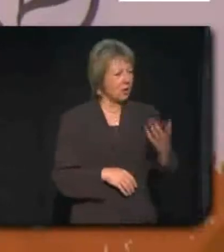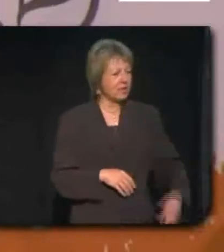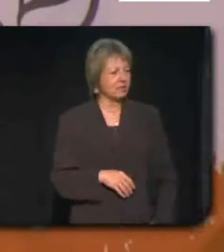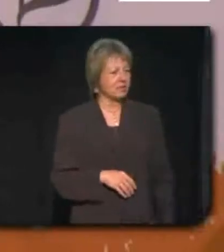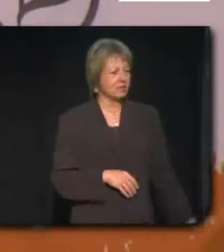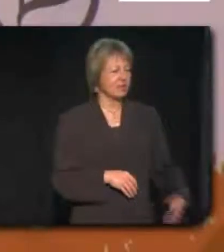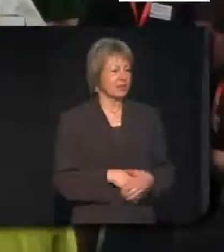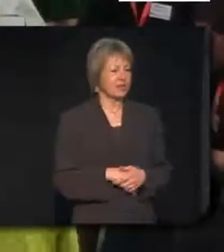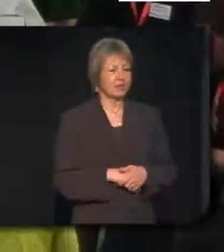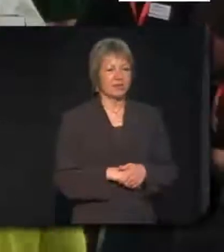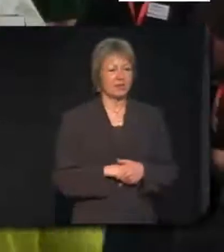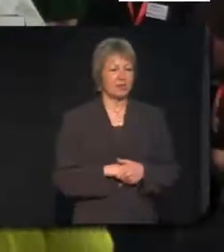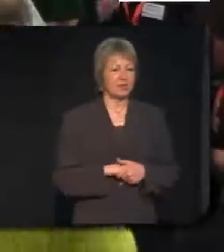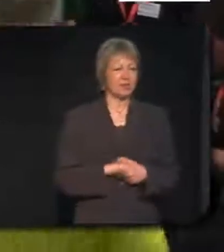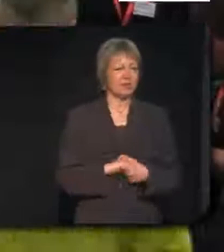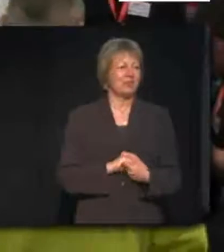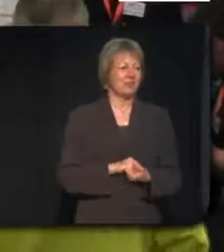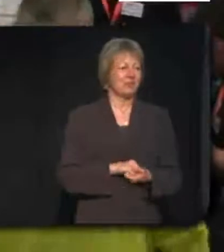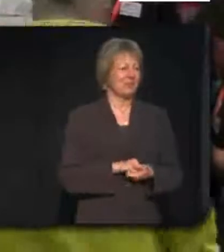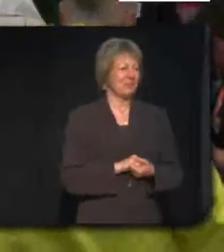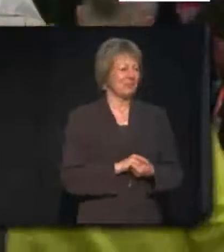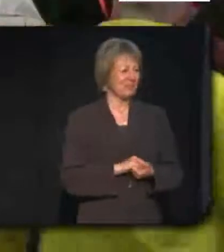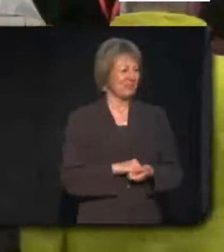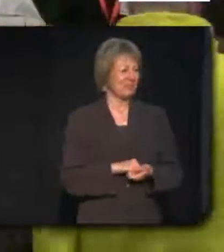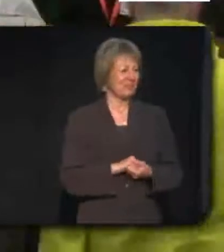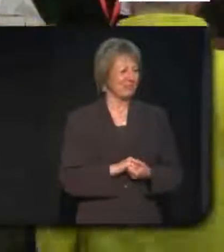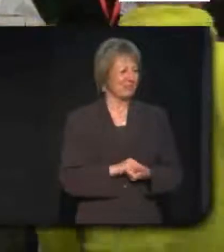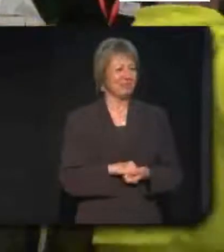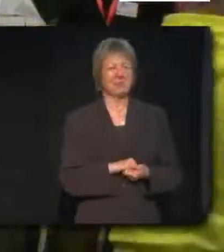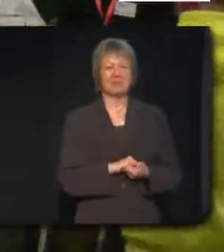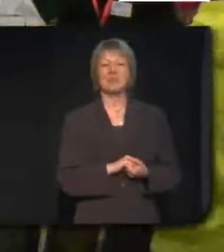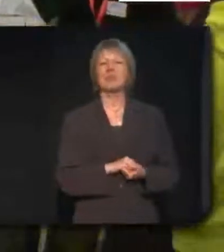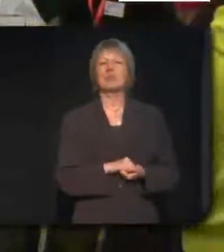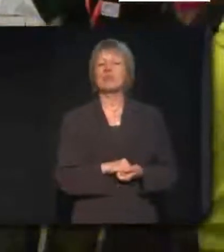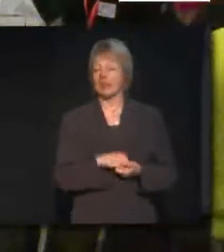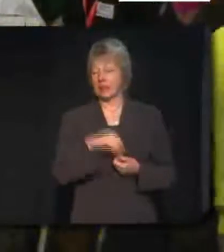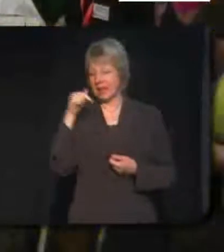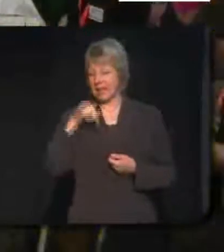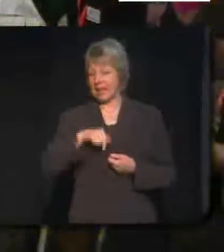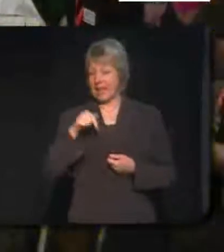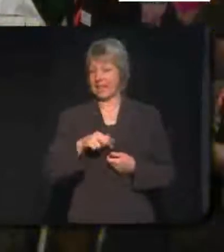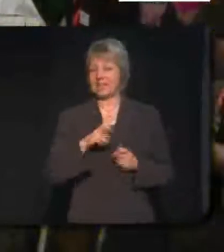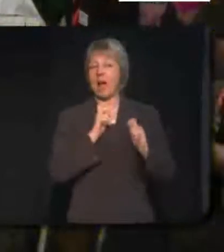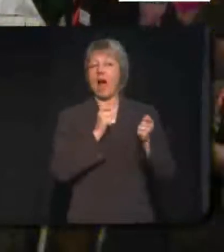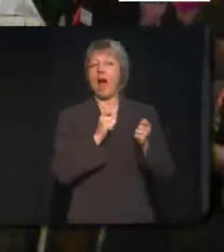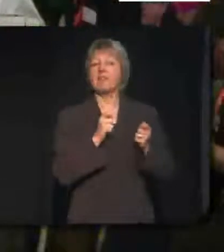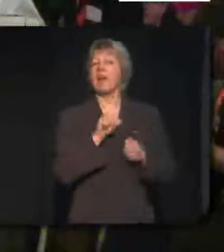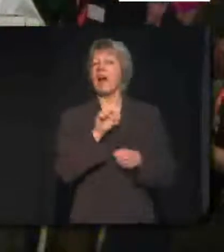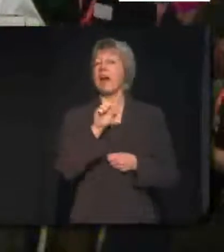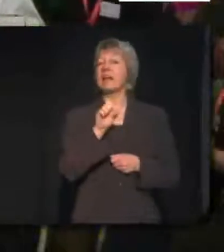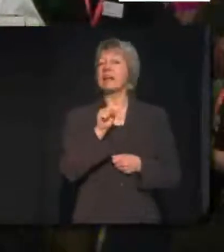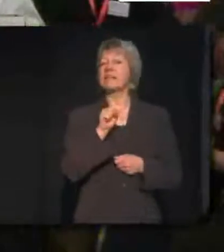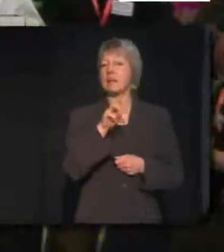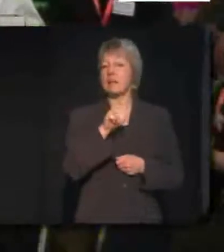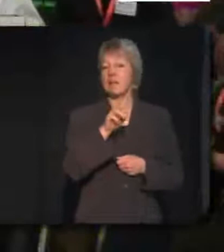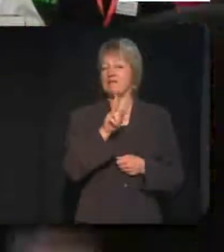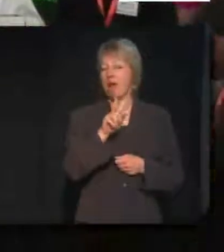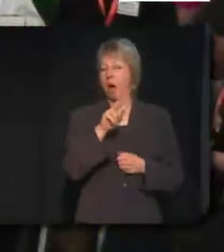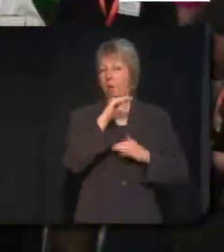ich habe nur eine Verständnisfrage wir stimmen jetzt über einen Antrag aus dem smv-block AB ist das richtig genau